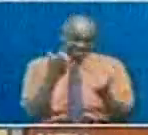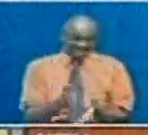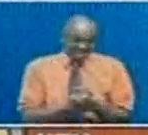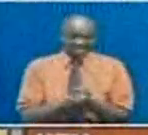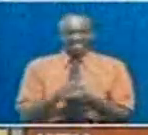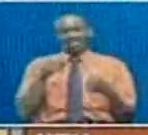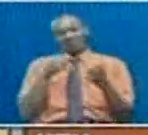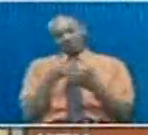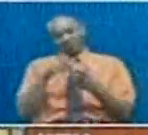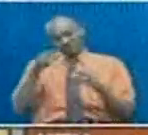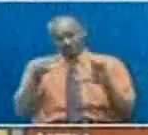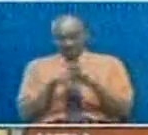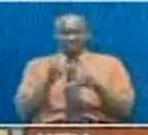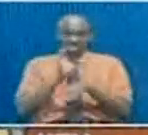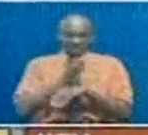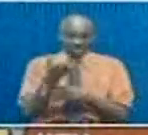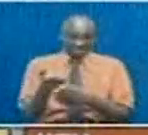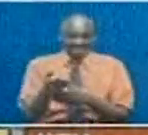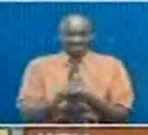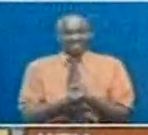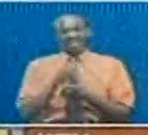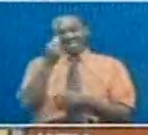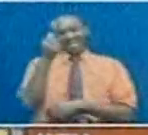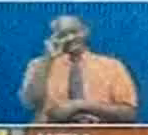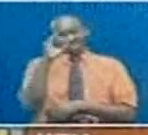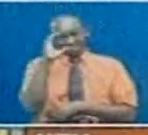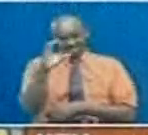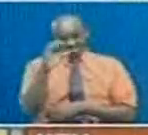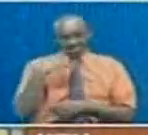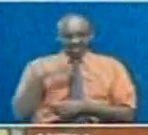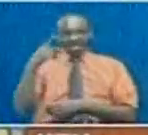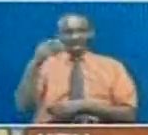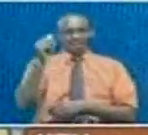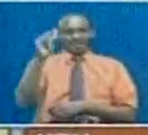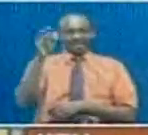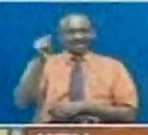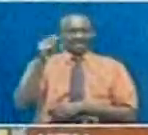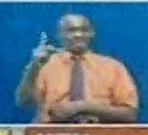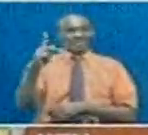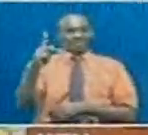kuhudhuria ibada mapema hii leo katika kanisa la AIC Kabarak.